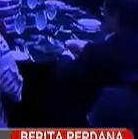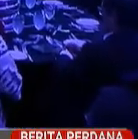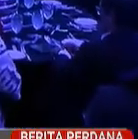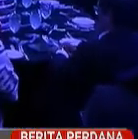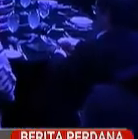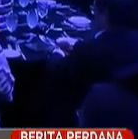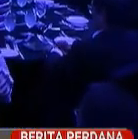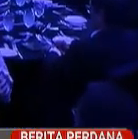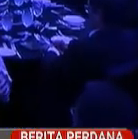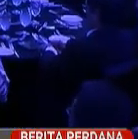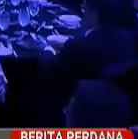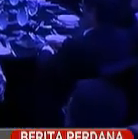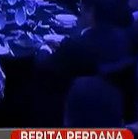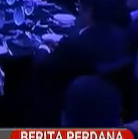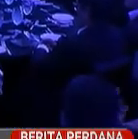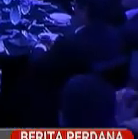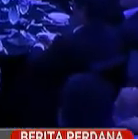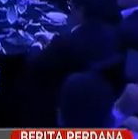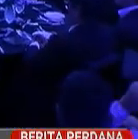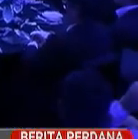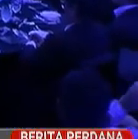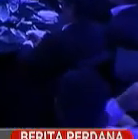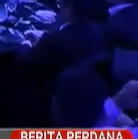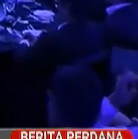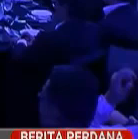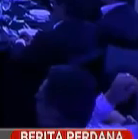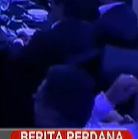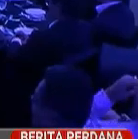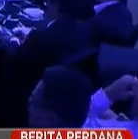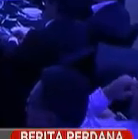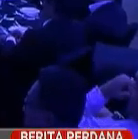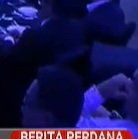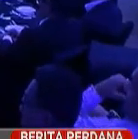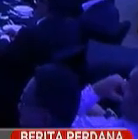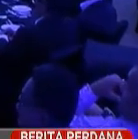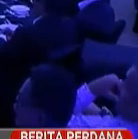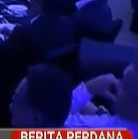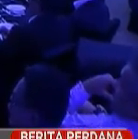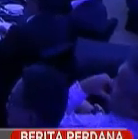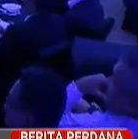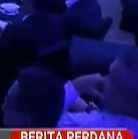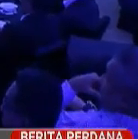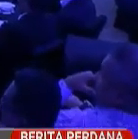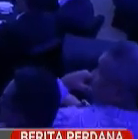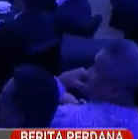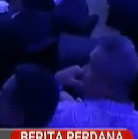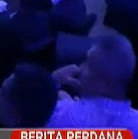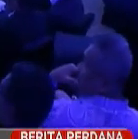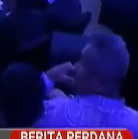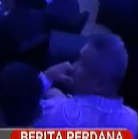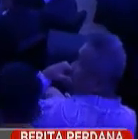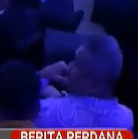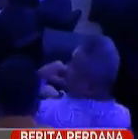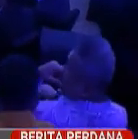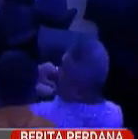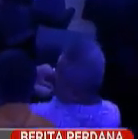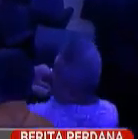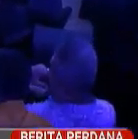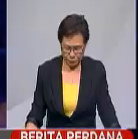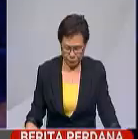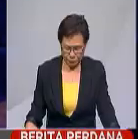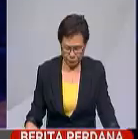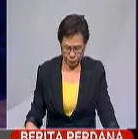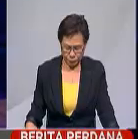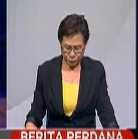oleh Yang Amat Berhormat Perdana Menteri Tun Dr. Mahathir bin Mohamad, antara lain mengharapkan agar teknologi 5G Malaysia ini boleh menjadi perintis